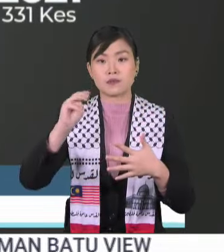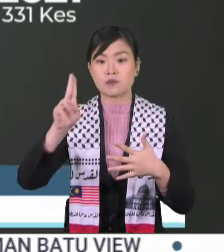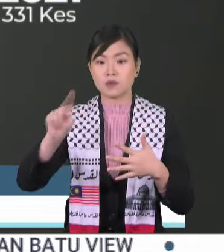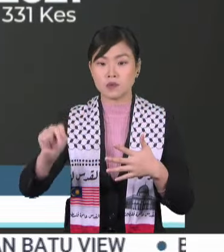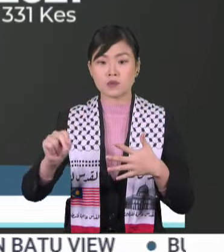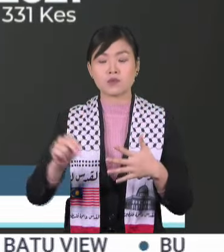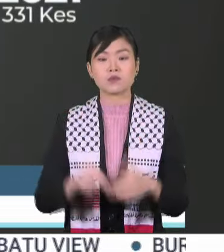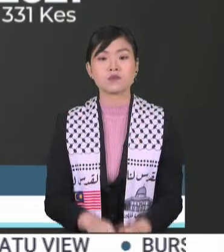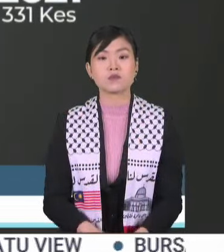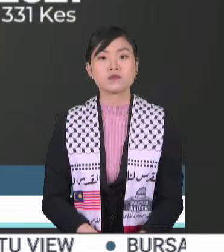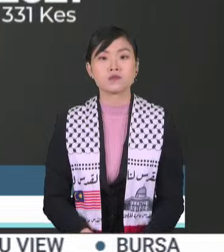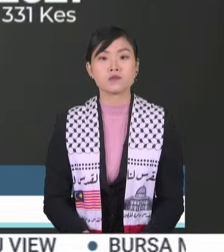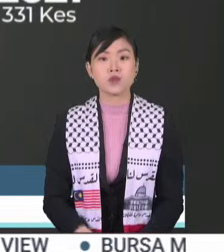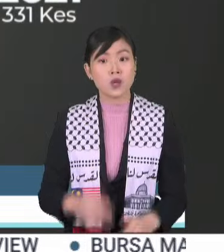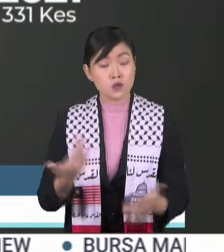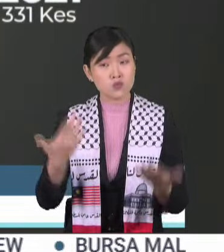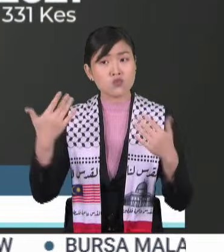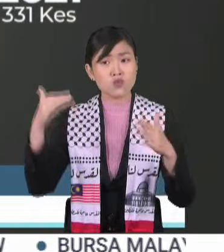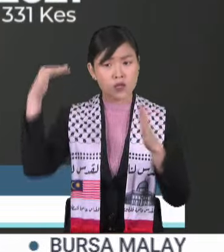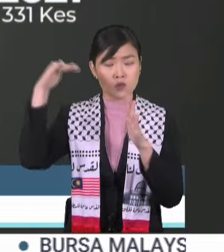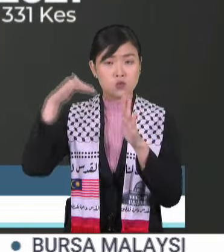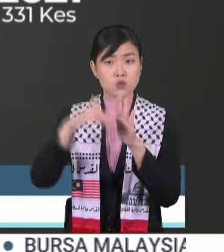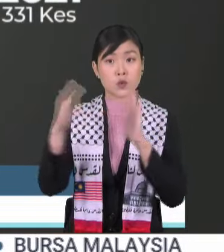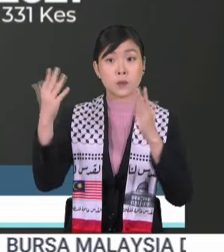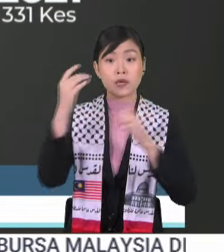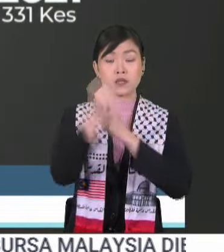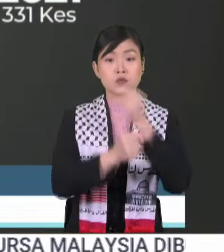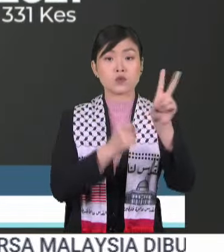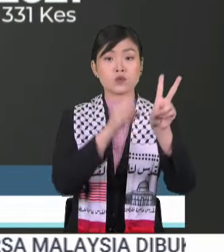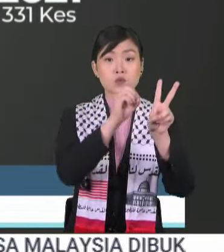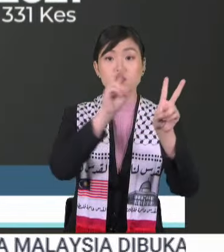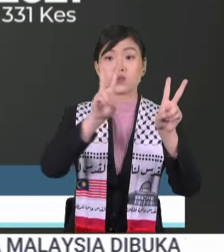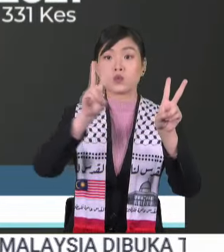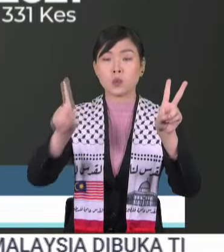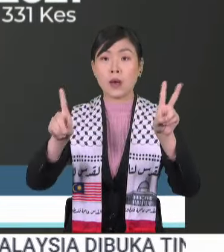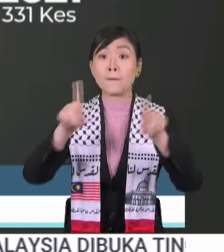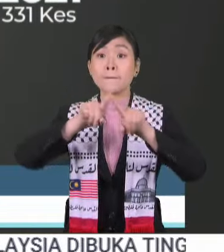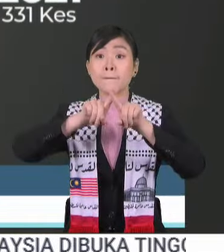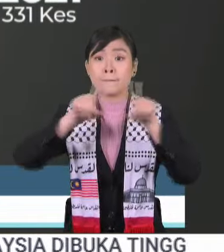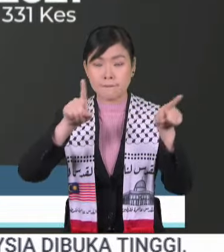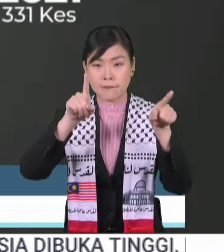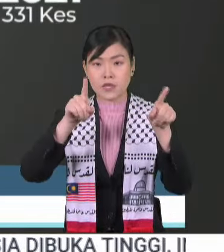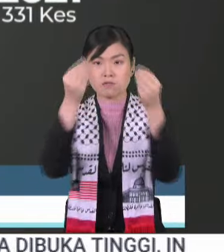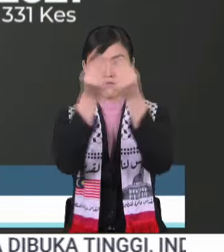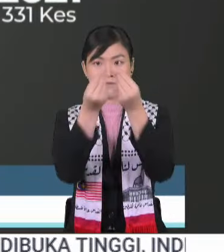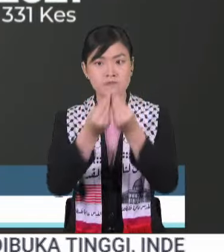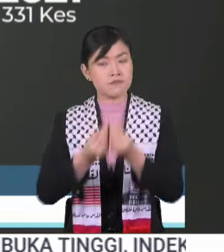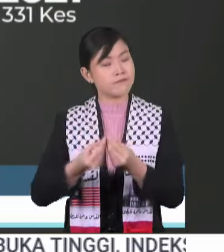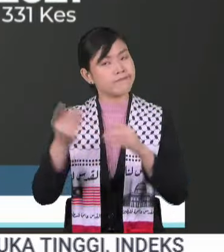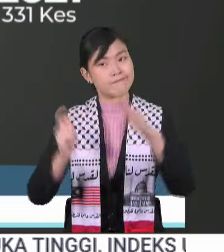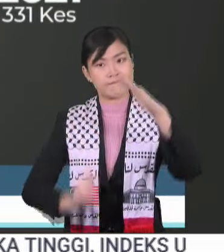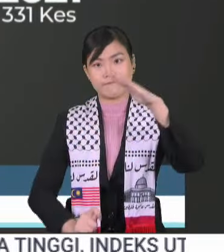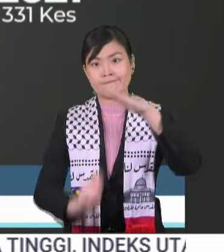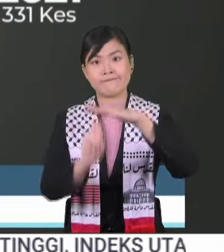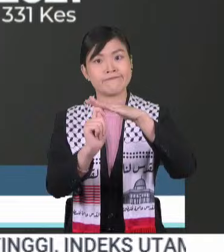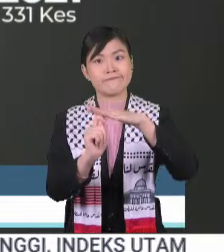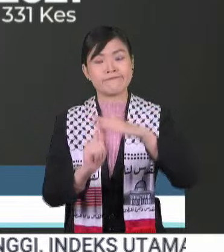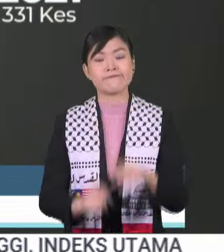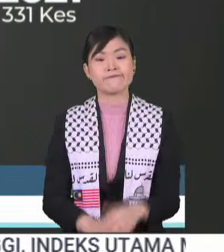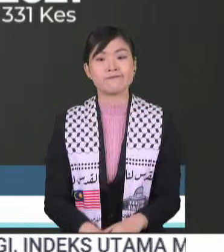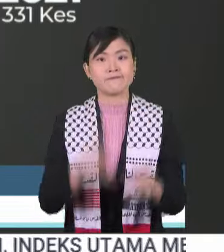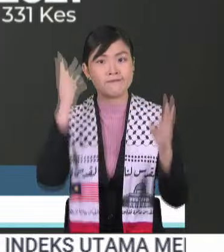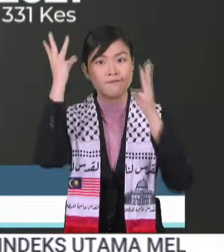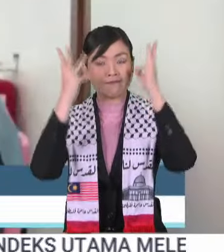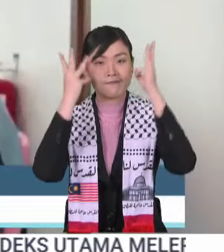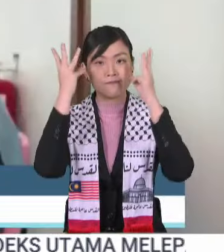mencatatkan penurunan berbanding 331 kes pada 2021 namun angka itu tetap membimbangkan